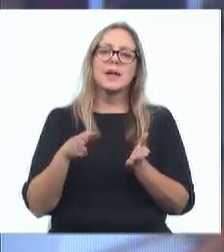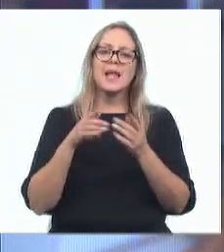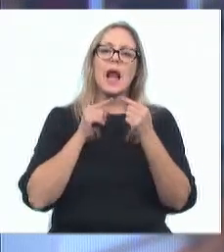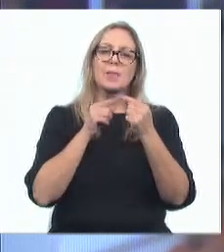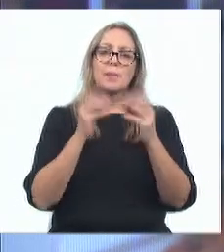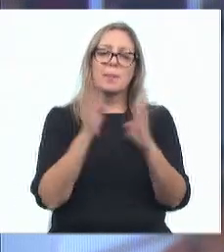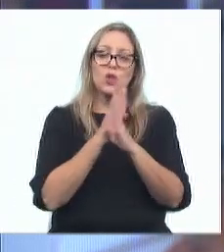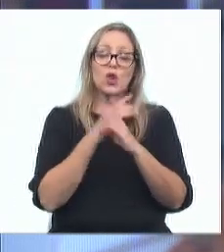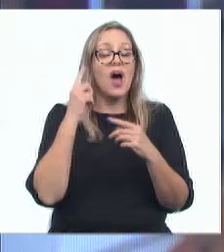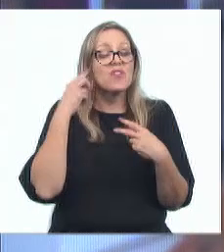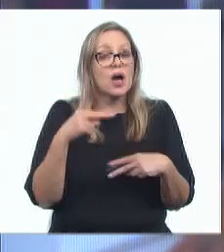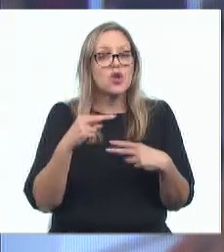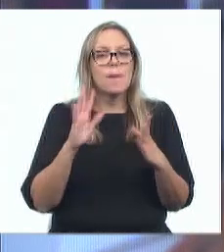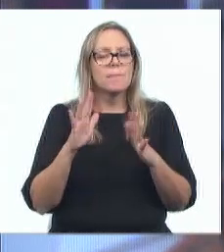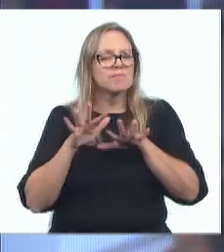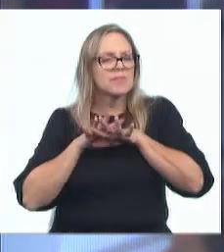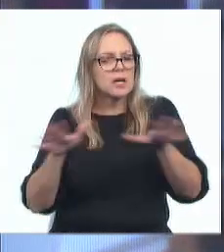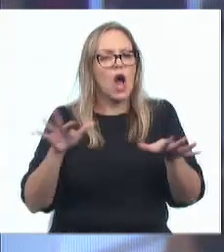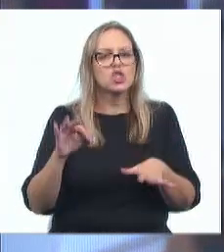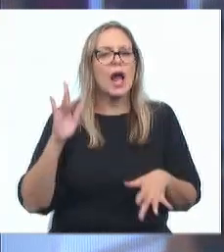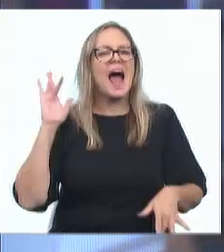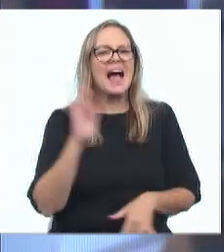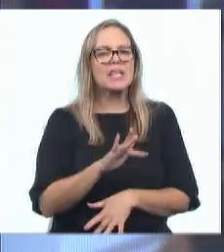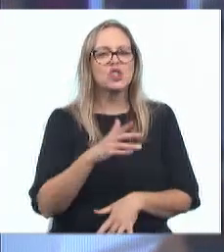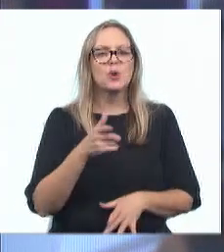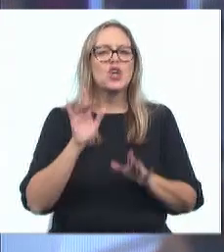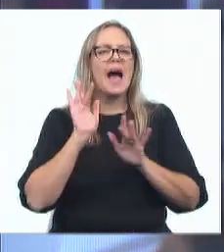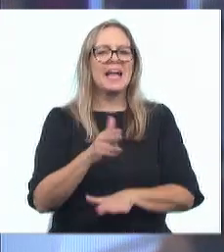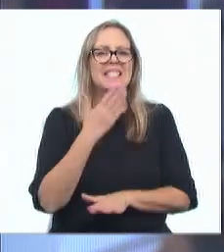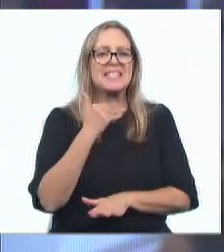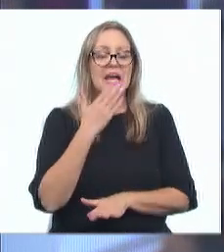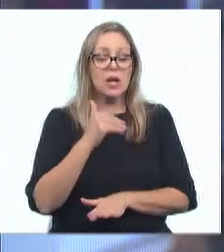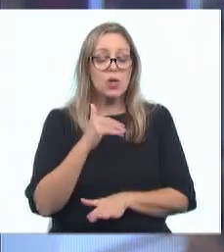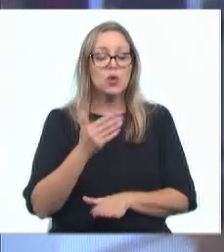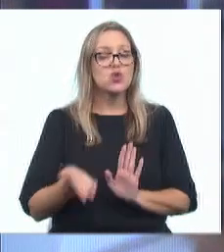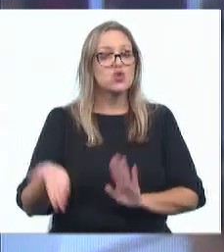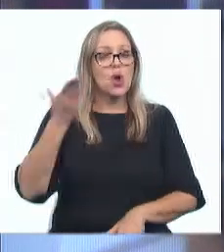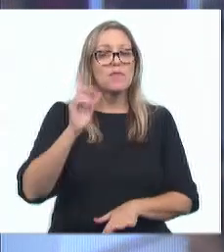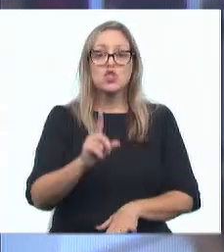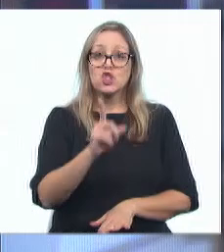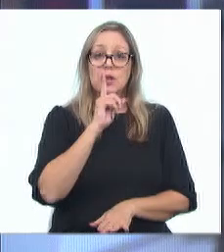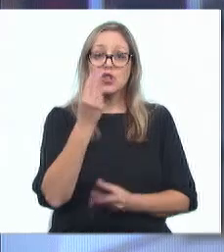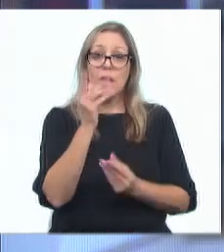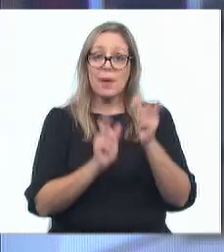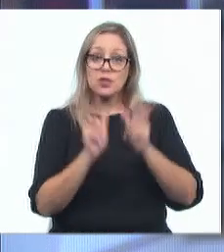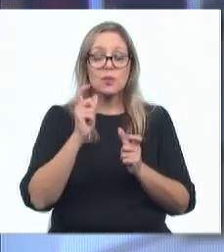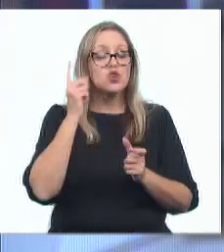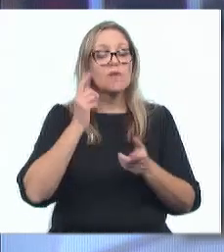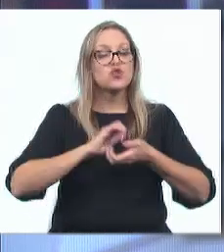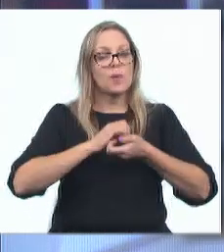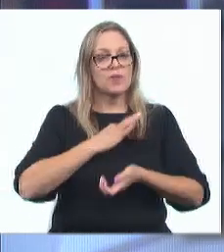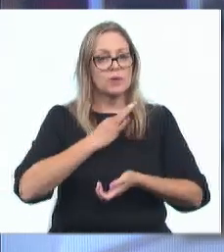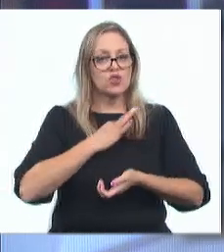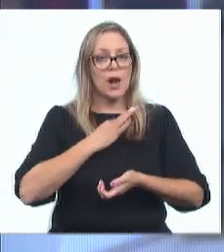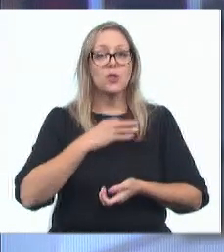אלא גל של אנטישמיות ואנטי-ישראליות שעולה, ובעיקר שתיקה של הרבה מאוד אנשים שחשבנו שהם חברים שלנו. דני כהן